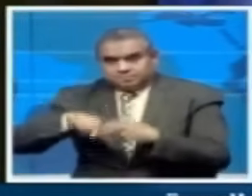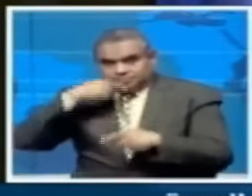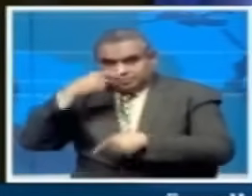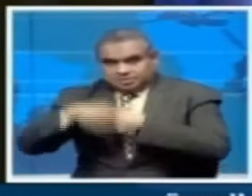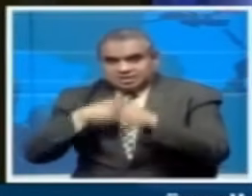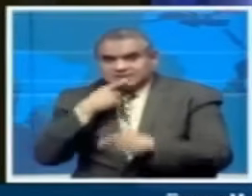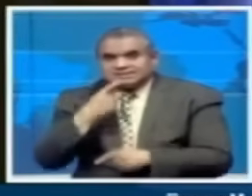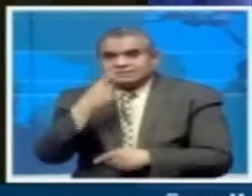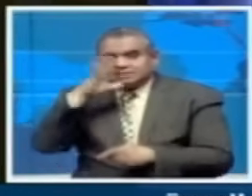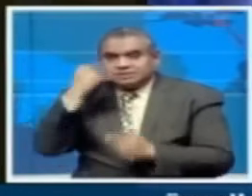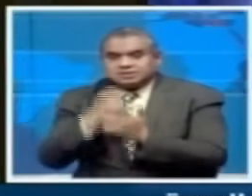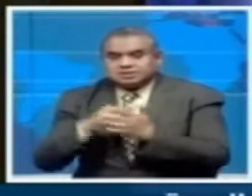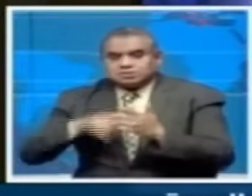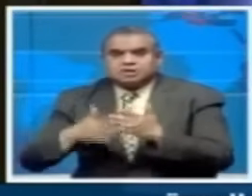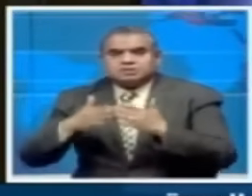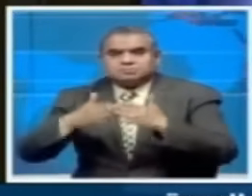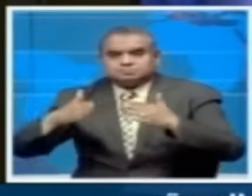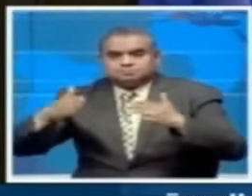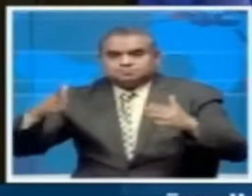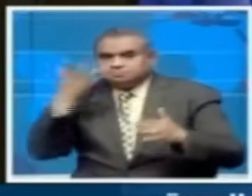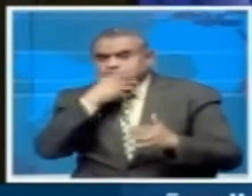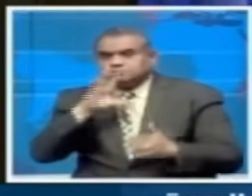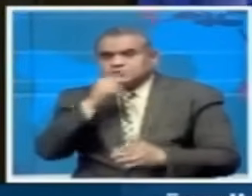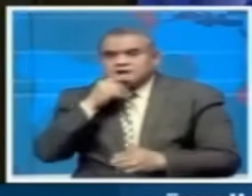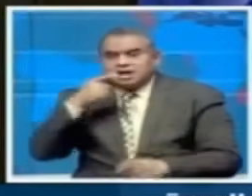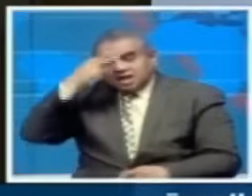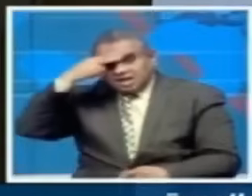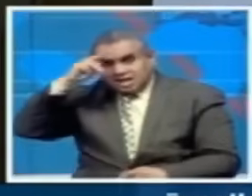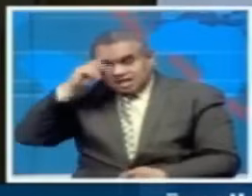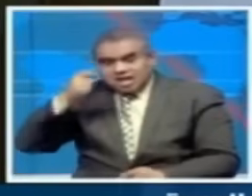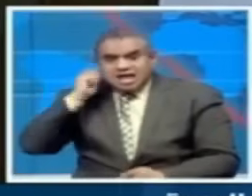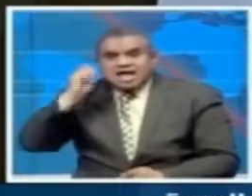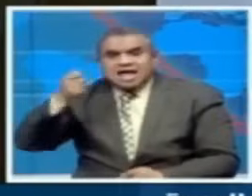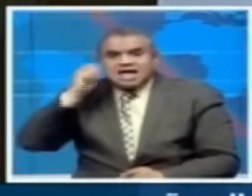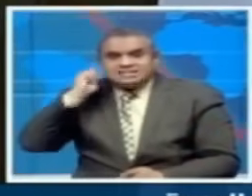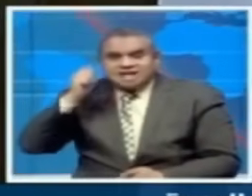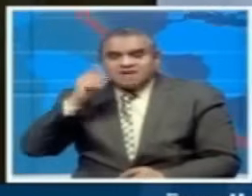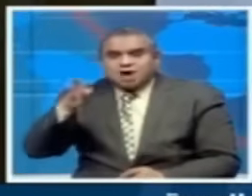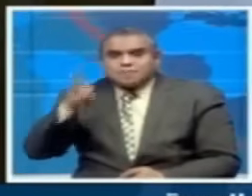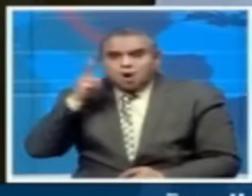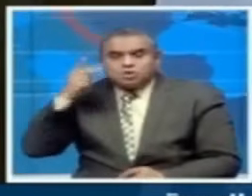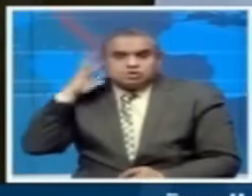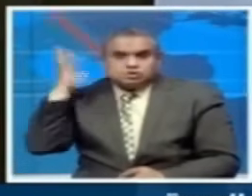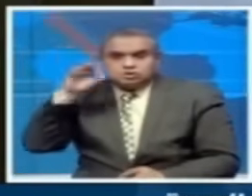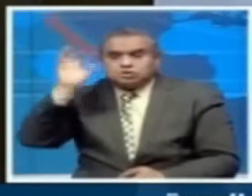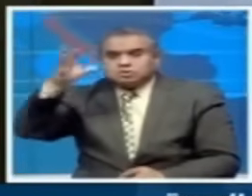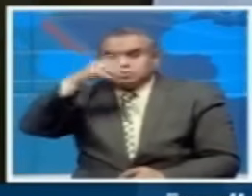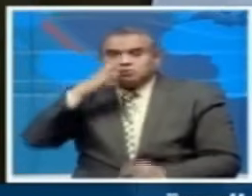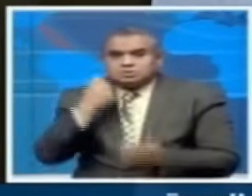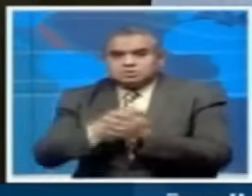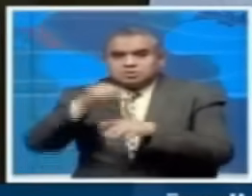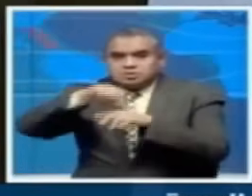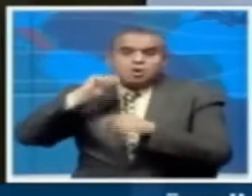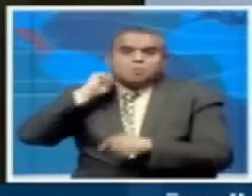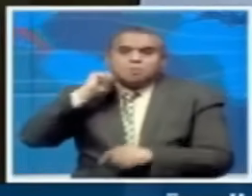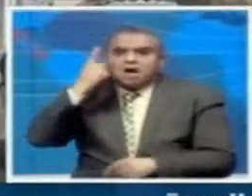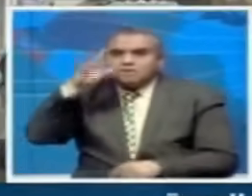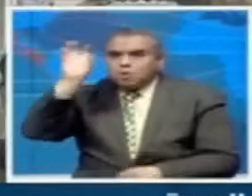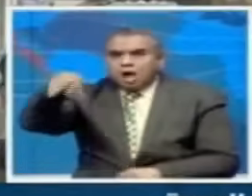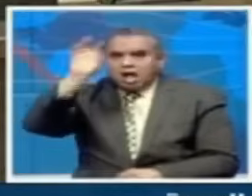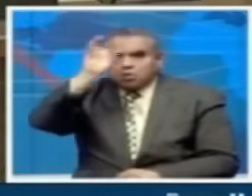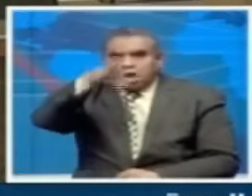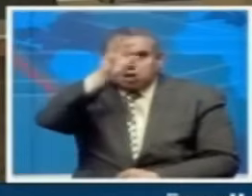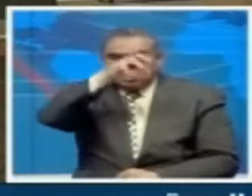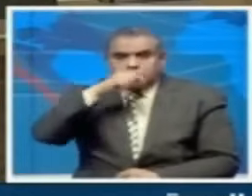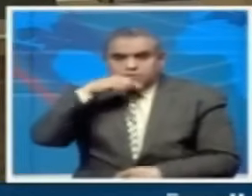سنة التوسع في نموذج إسعاف 24 جغرافيا بمعدل صيدلية بكل محافظة.